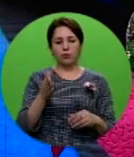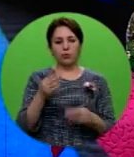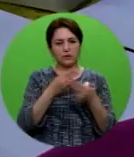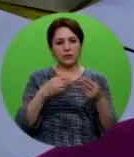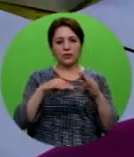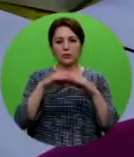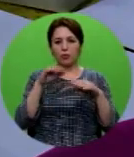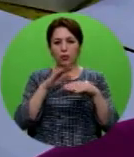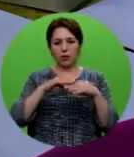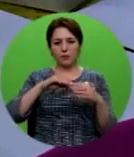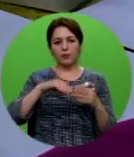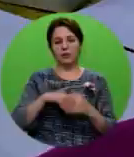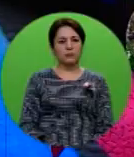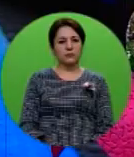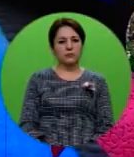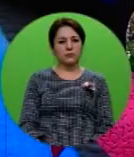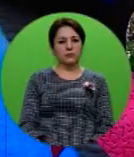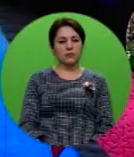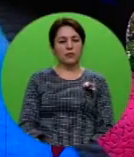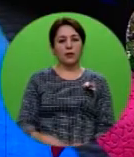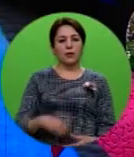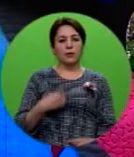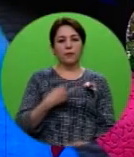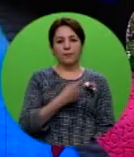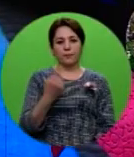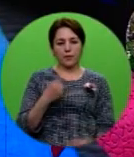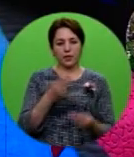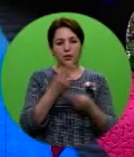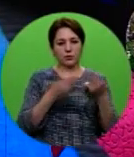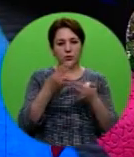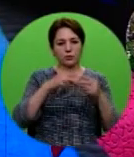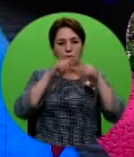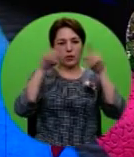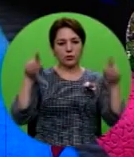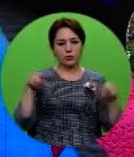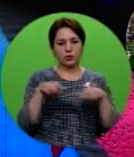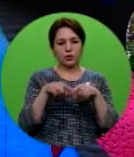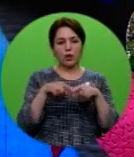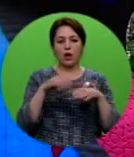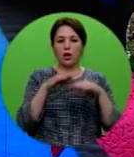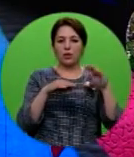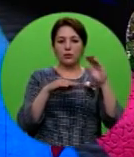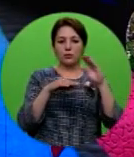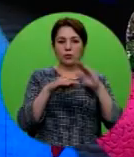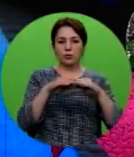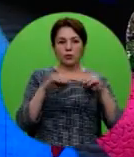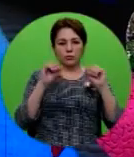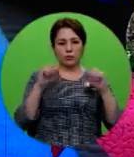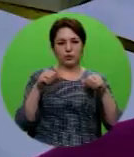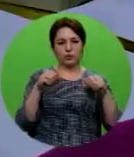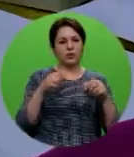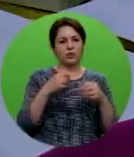можете нарисовать от руки. Так, мы рисуем окружность. От руки это делается в несколько